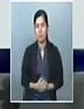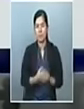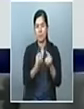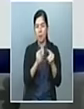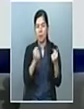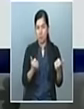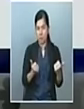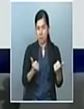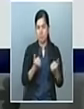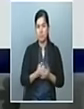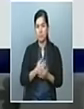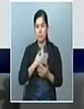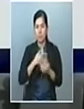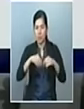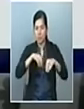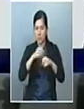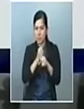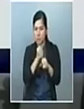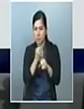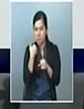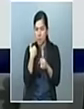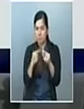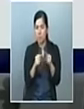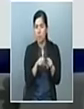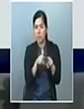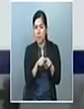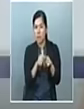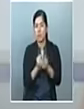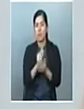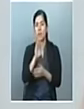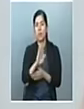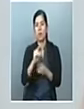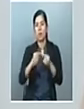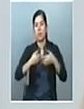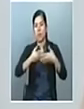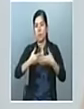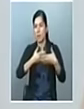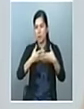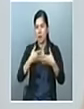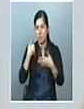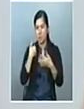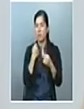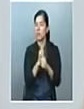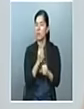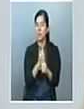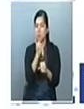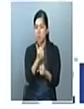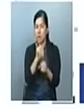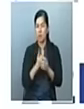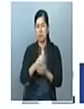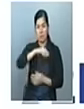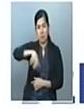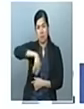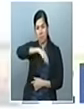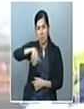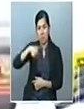ามีอยู่นะวันนี้เราสามารถทำได้เหมือนกับคู่แข่งที่อยู่ในอเมริกาอยู่แล้วเพราะว่าออนไลน์มันทำให้ทั่วโลกเหมือนกันทุกคนสามารถมี access